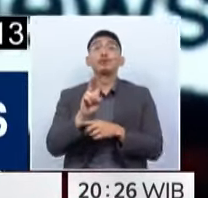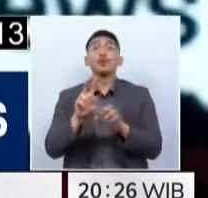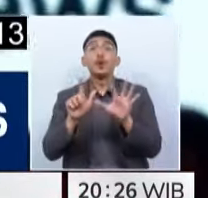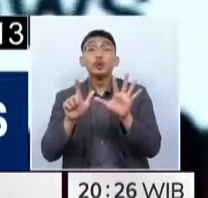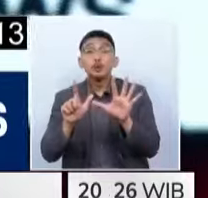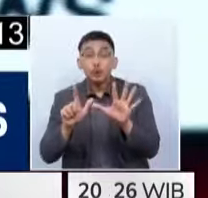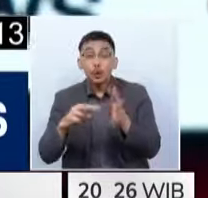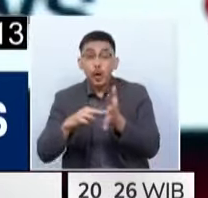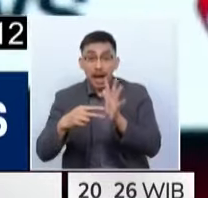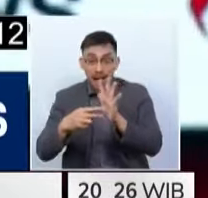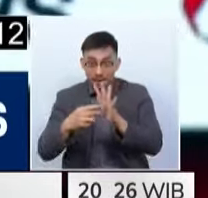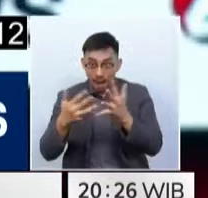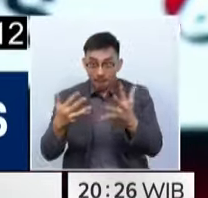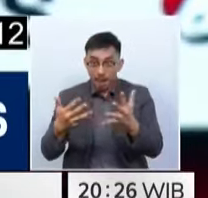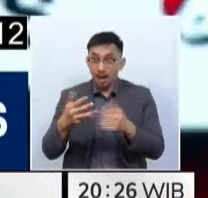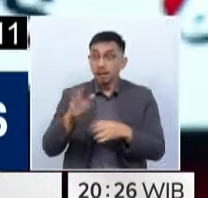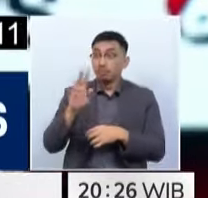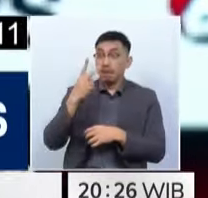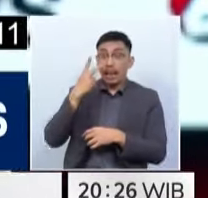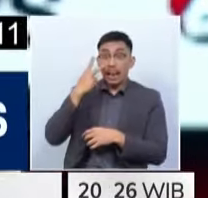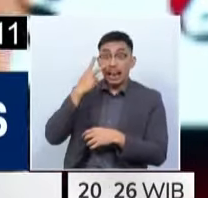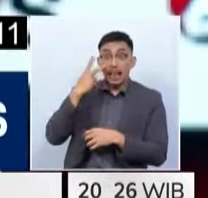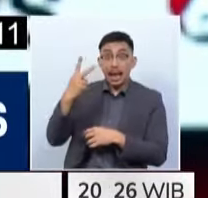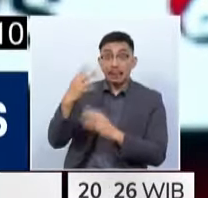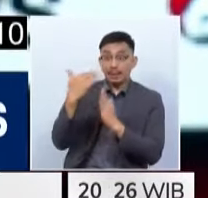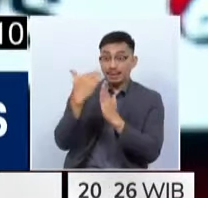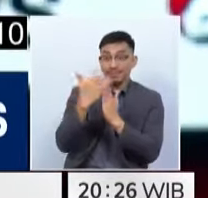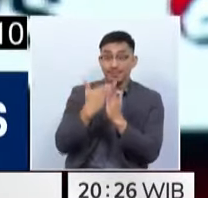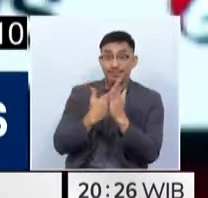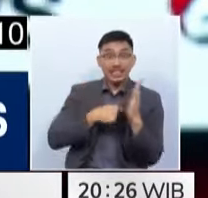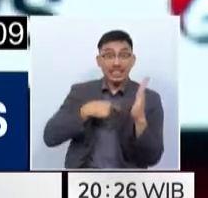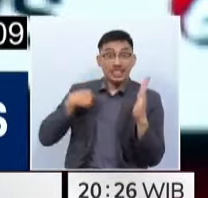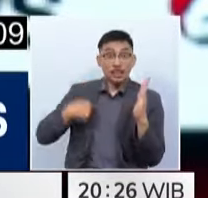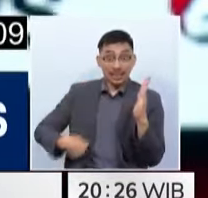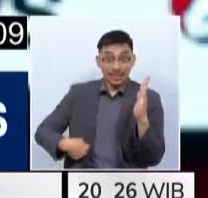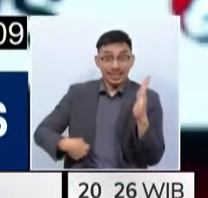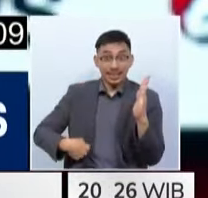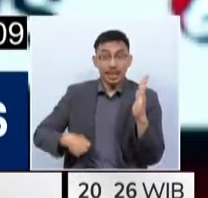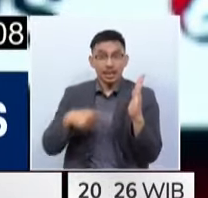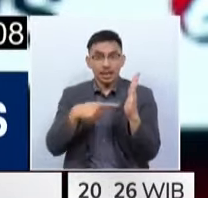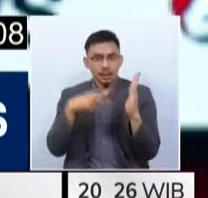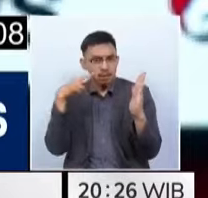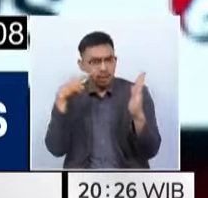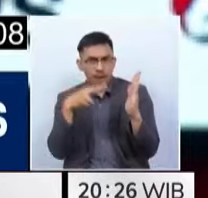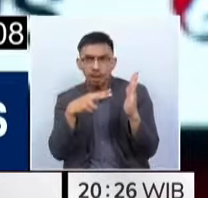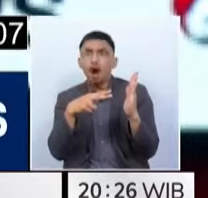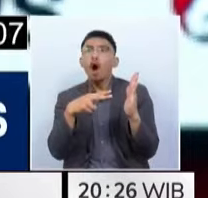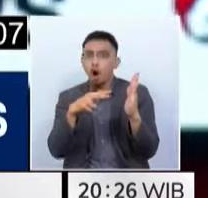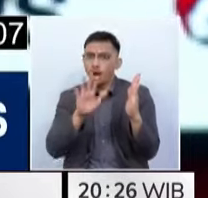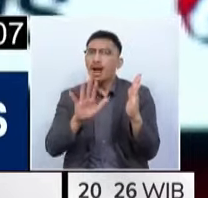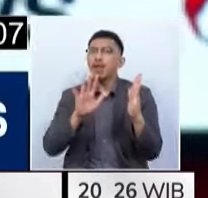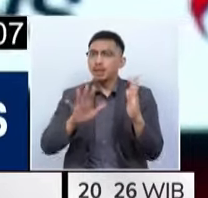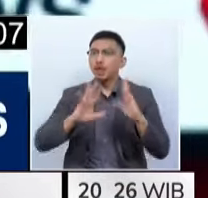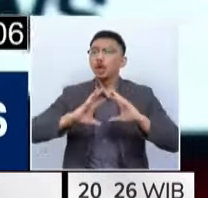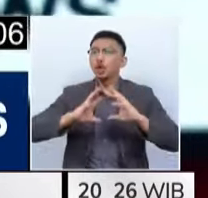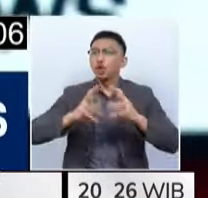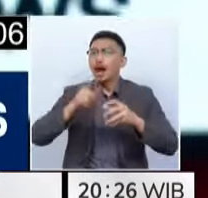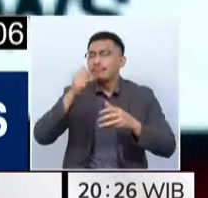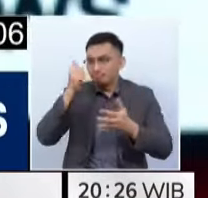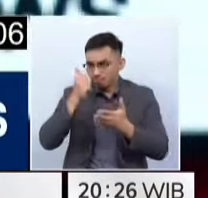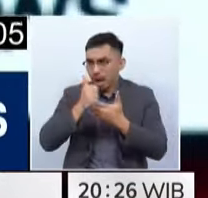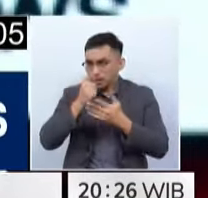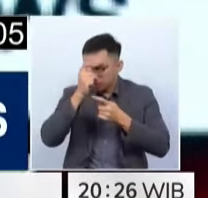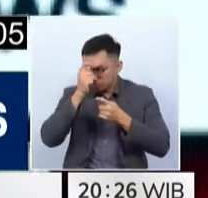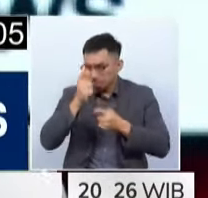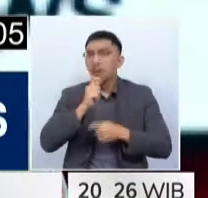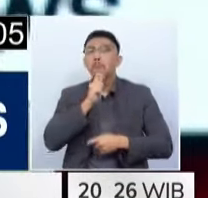China polic maka seluruh dunia pasti akan mengakui Bagaimana peran itu yang kedua ketika